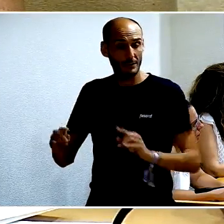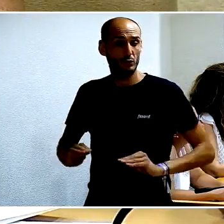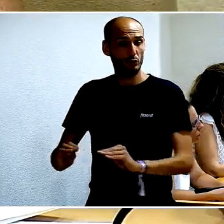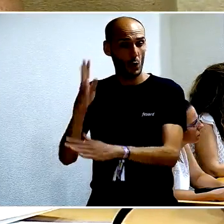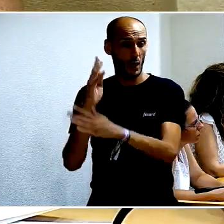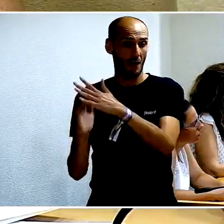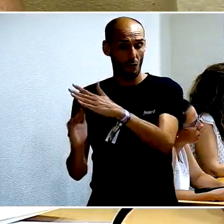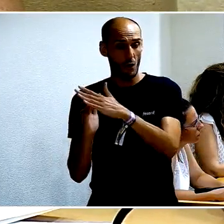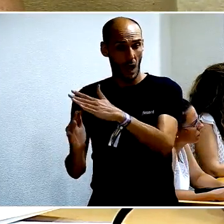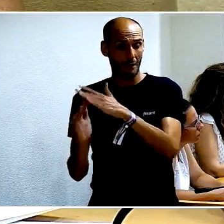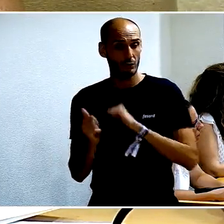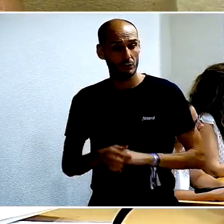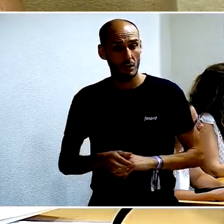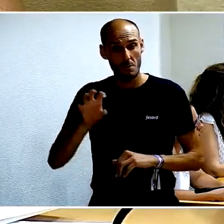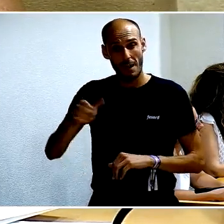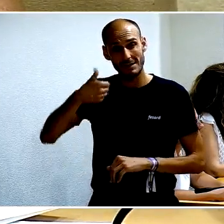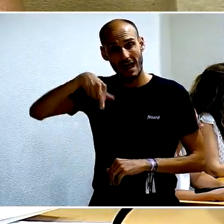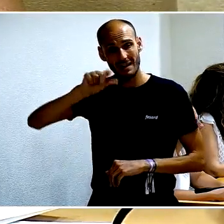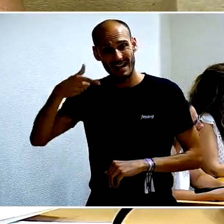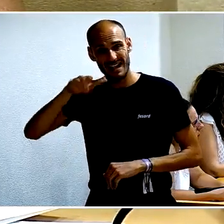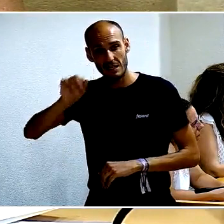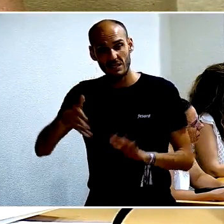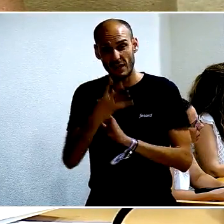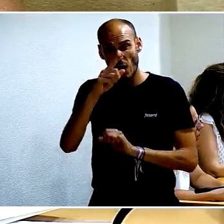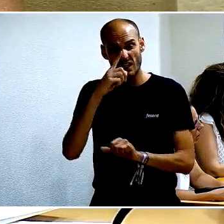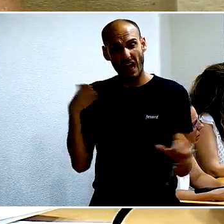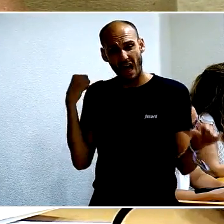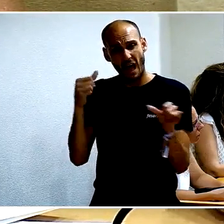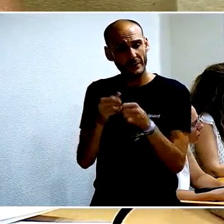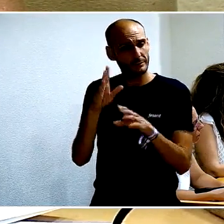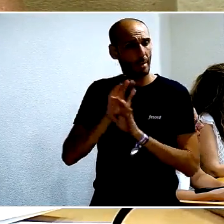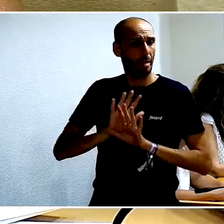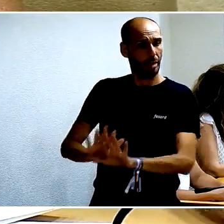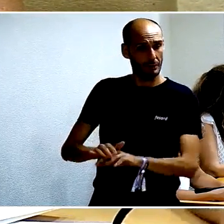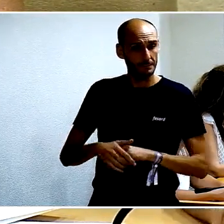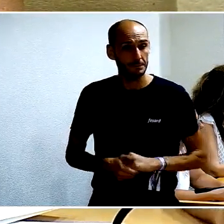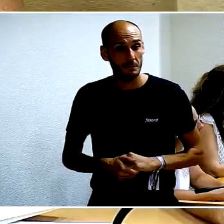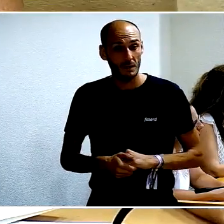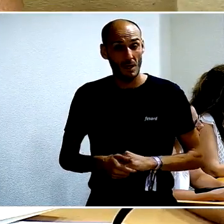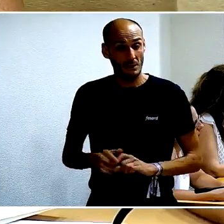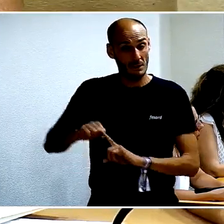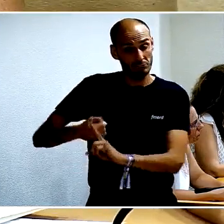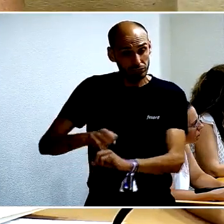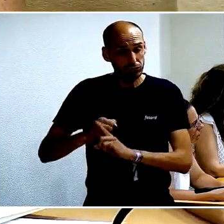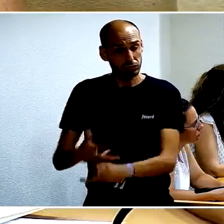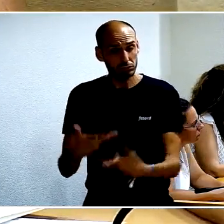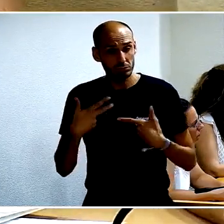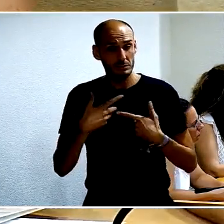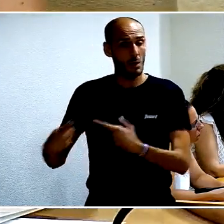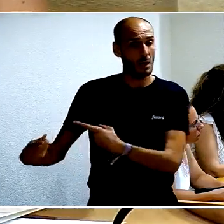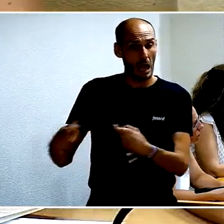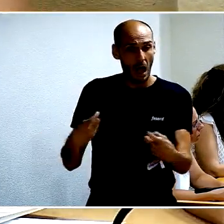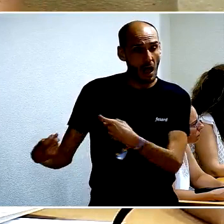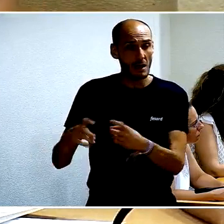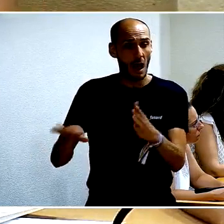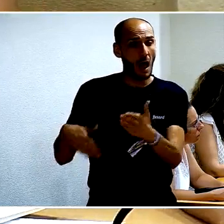de 40 anys que les vam abandonar a la seva sort. Han patit repressió, conflicte armat i exili.